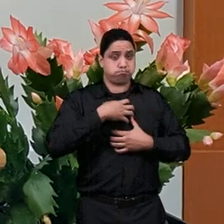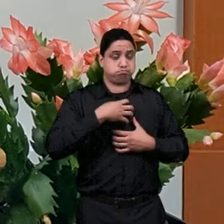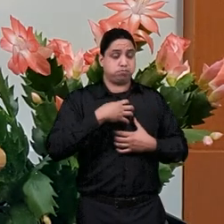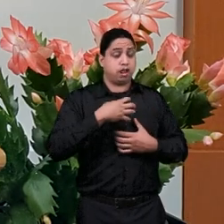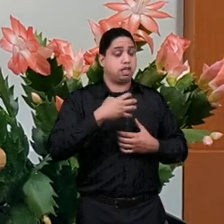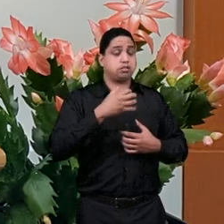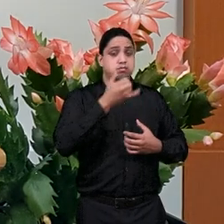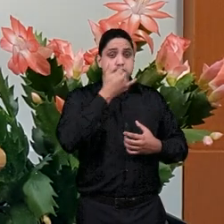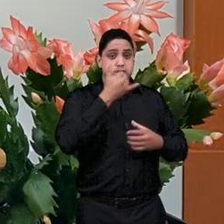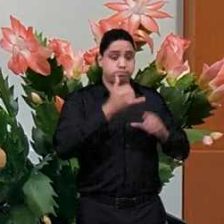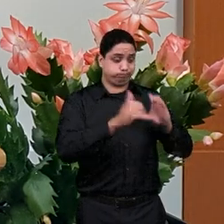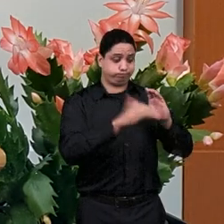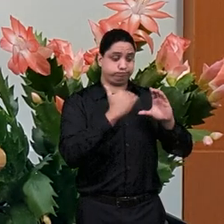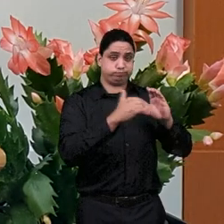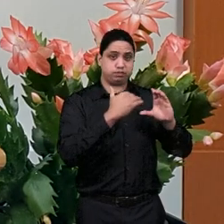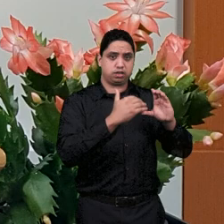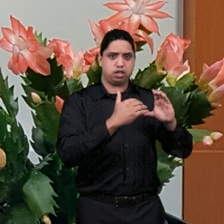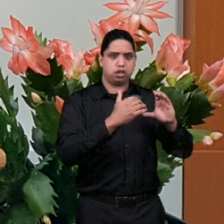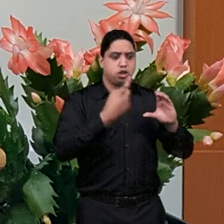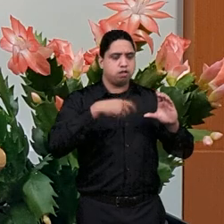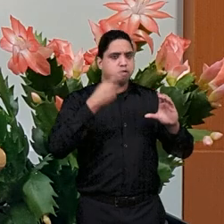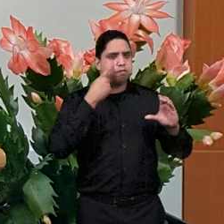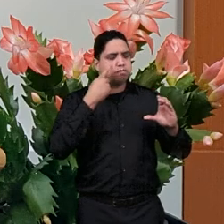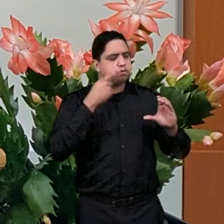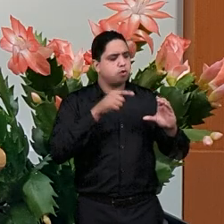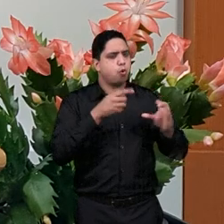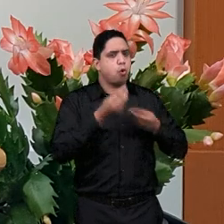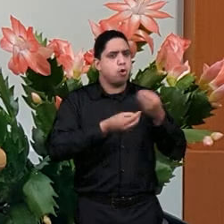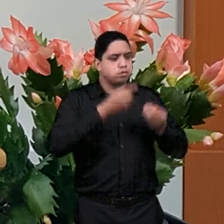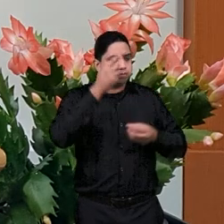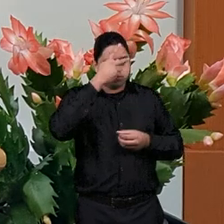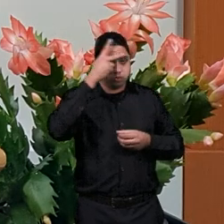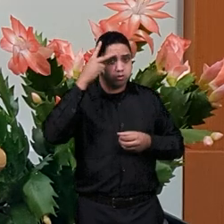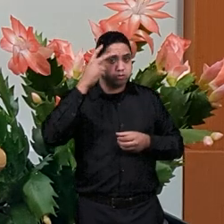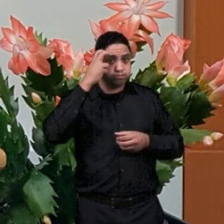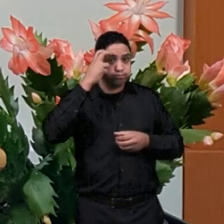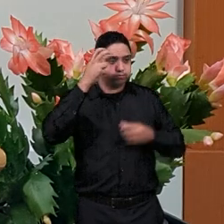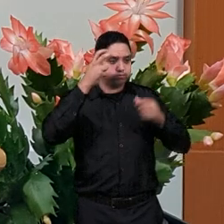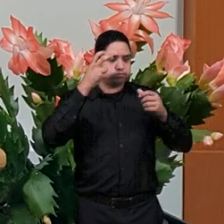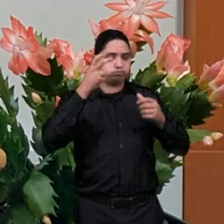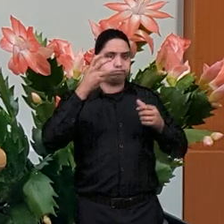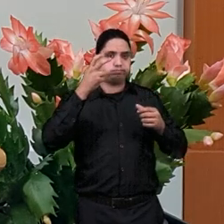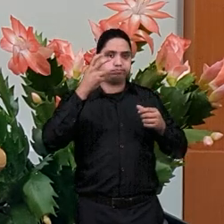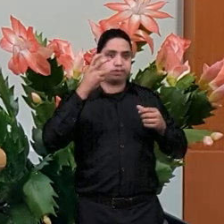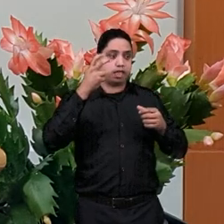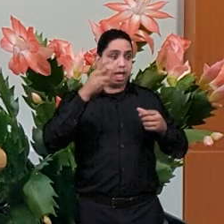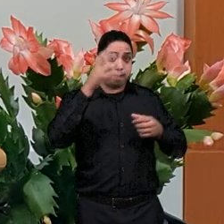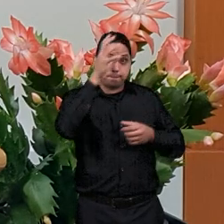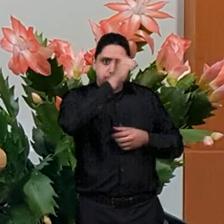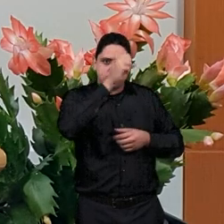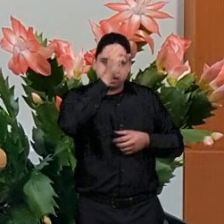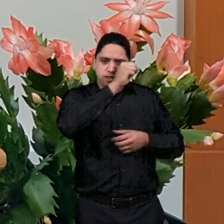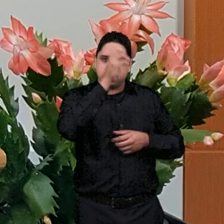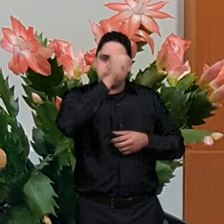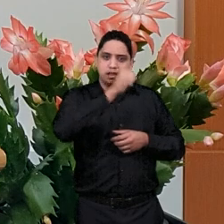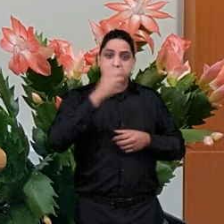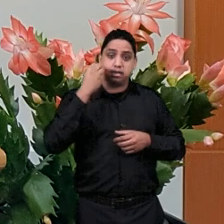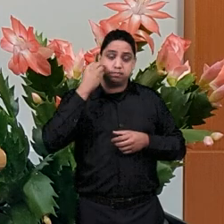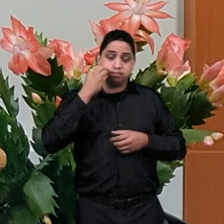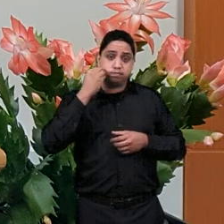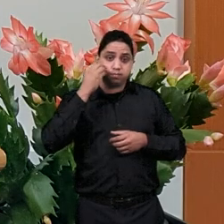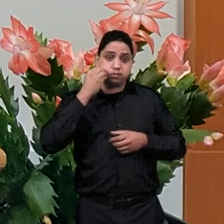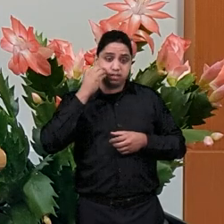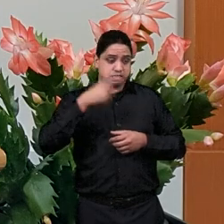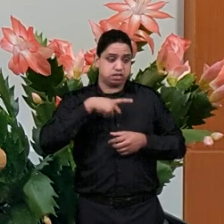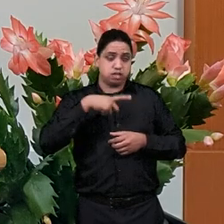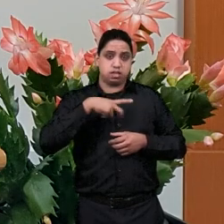nous voyons comment notre peuple il est mûr déjà, leur intérêt, et pas seulement ça,